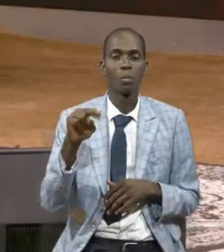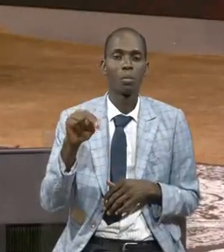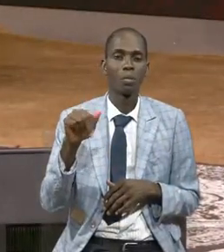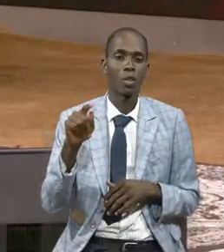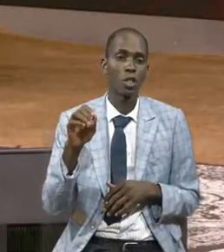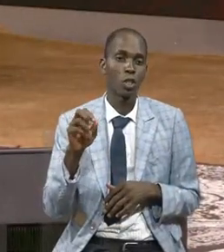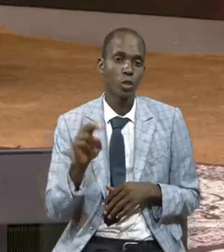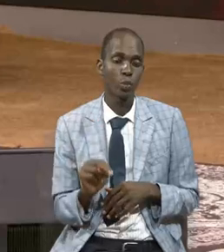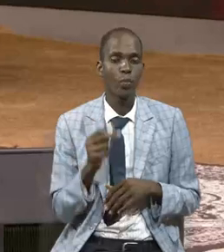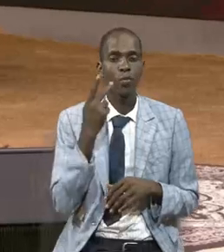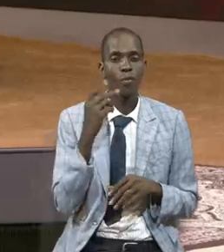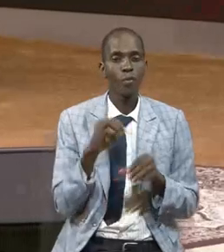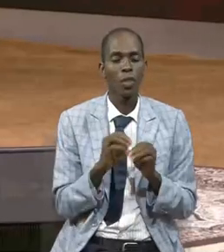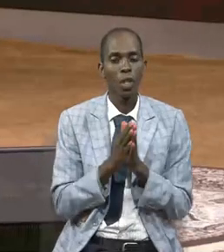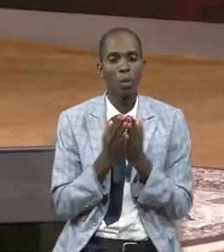Matthieu